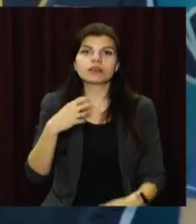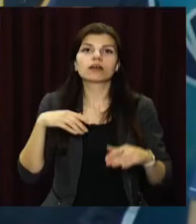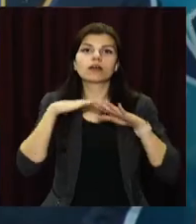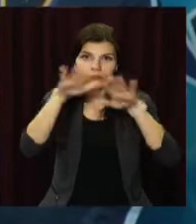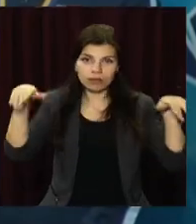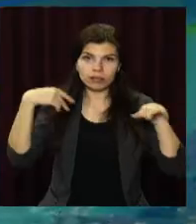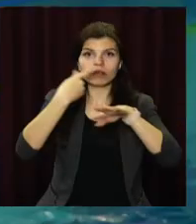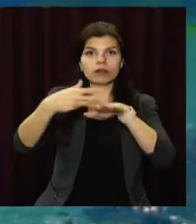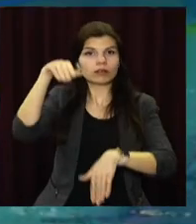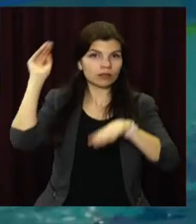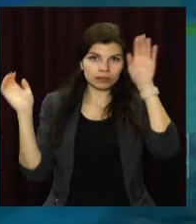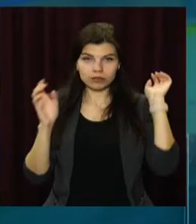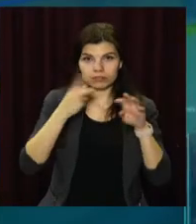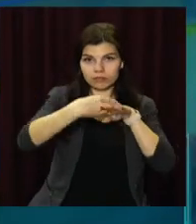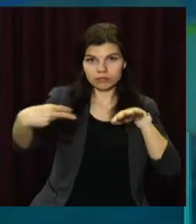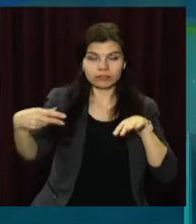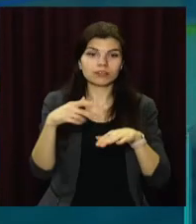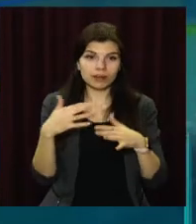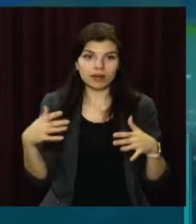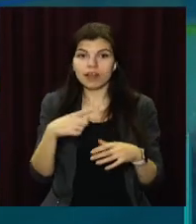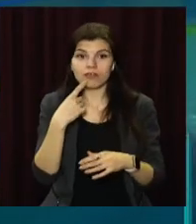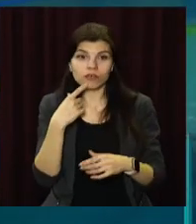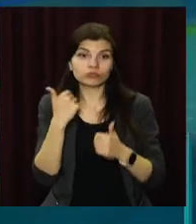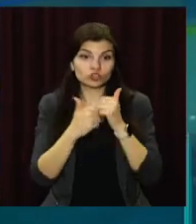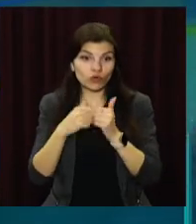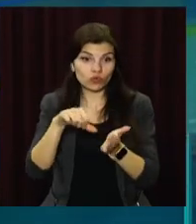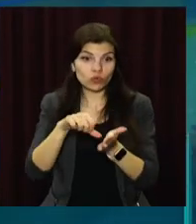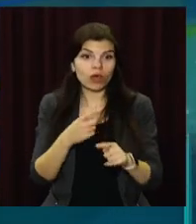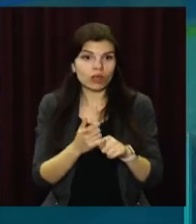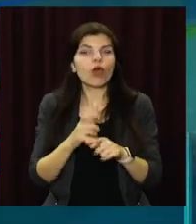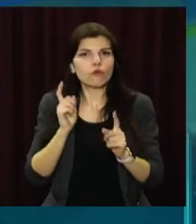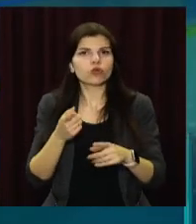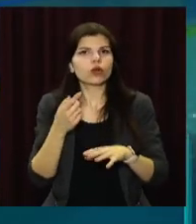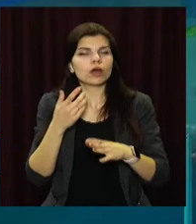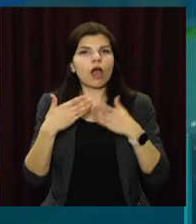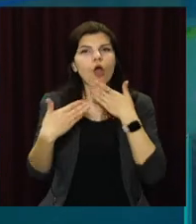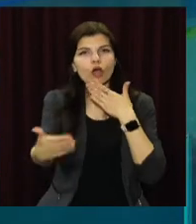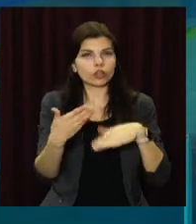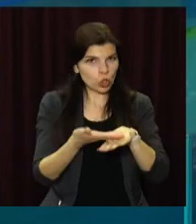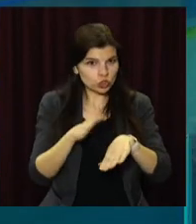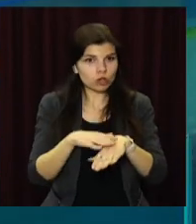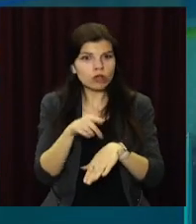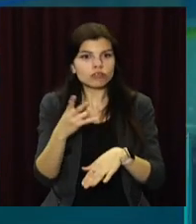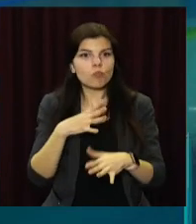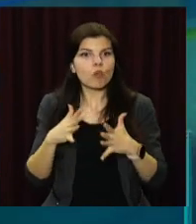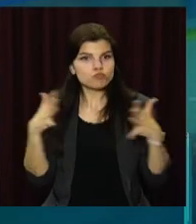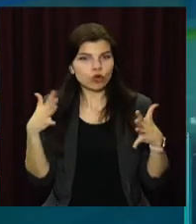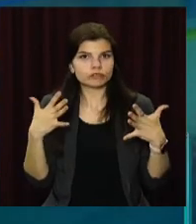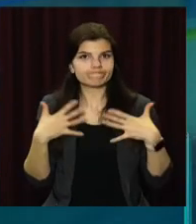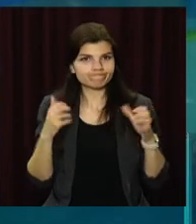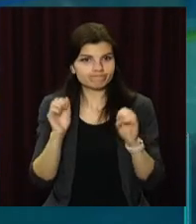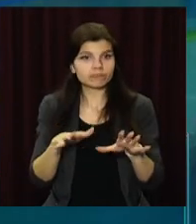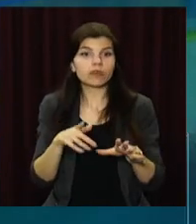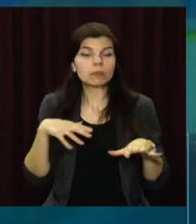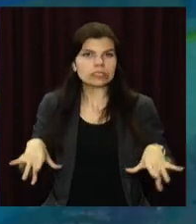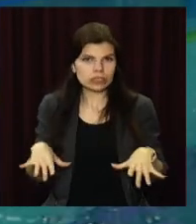комбінованій естафеті. В пам'яті більше 200, тому що це більш тяжка дистанція, і на неї треба було більше настраюватися. І ми з тренером